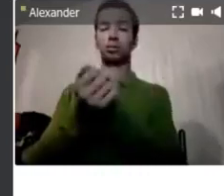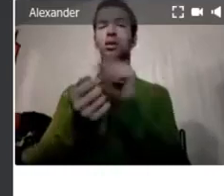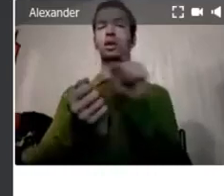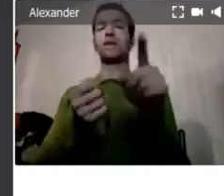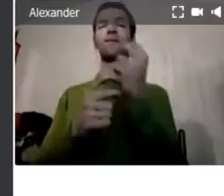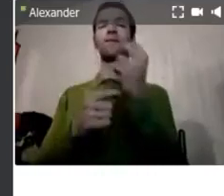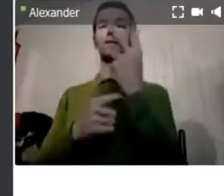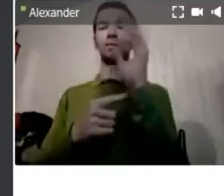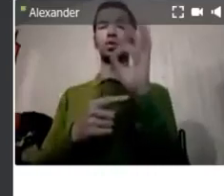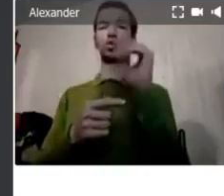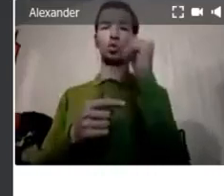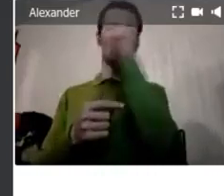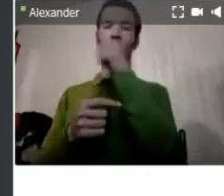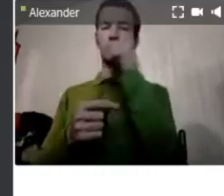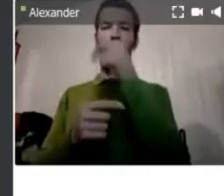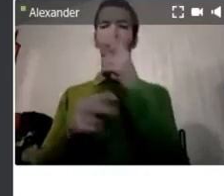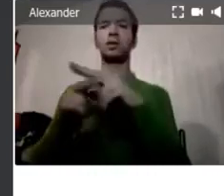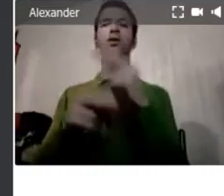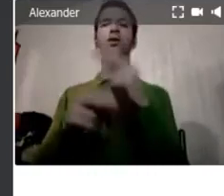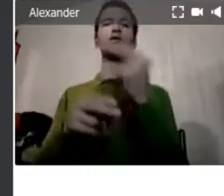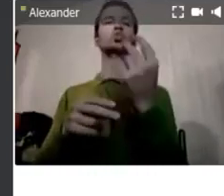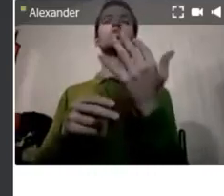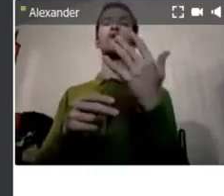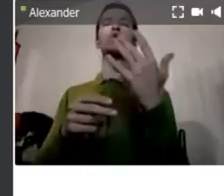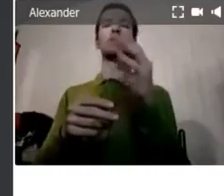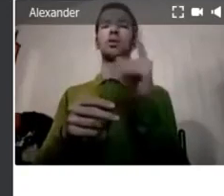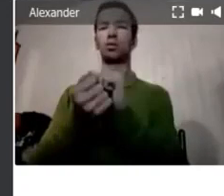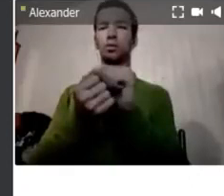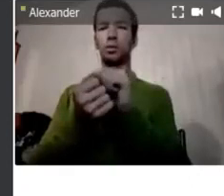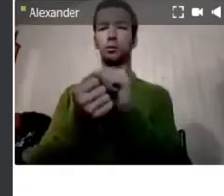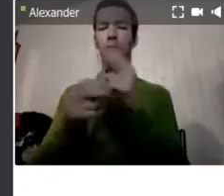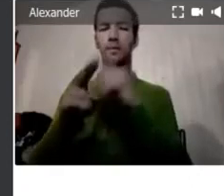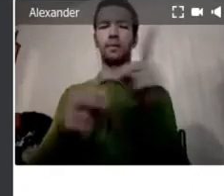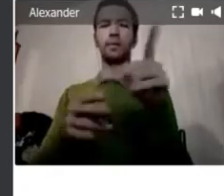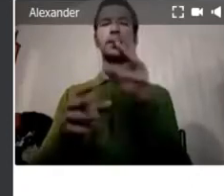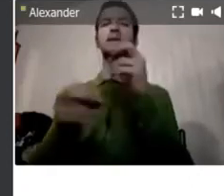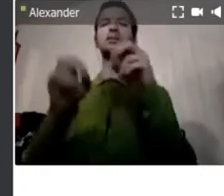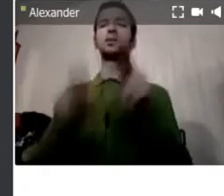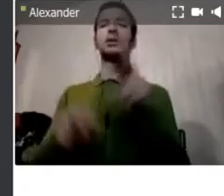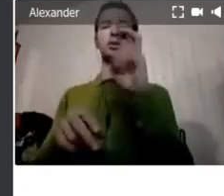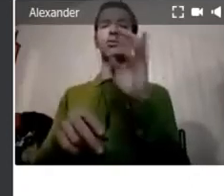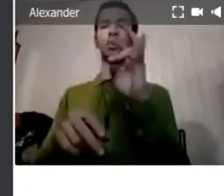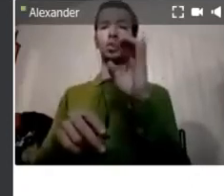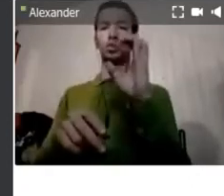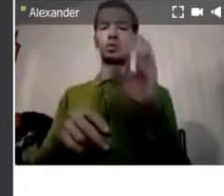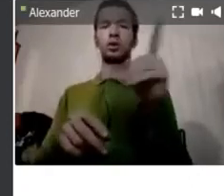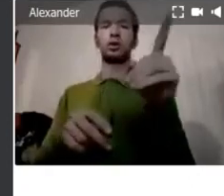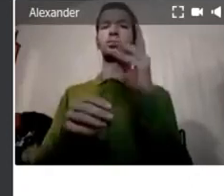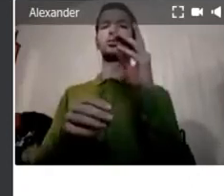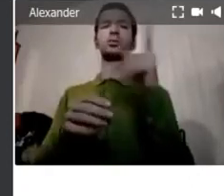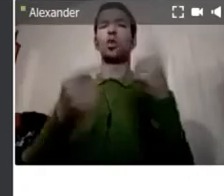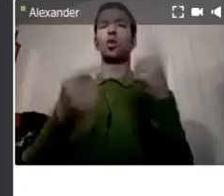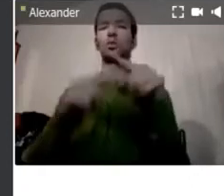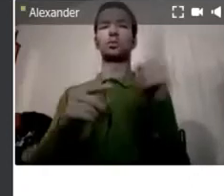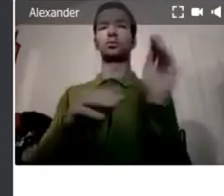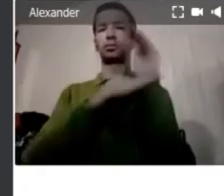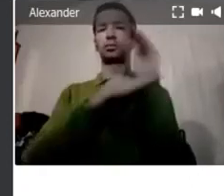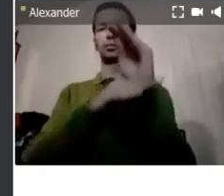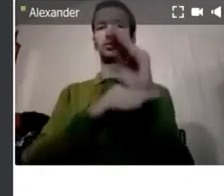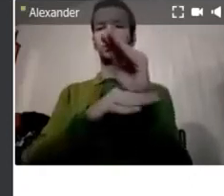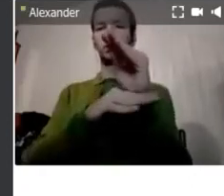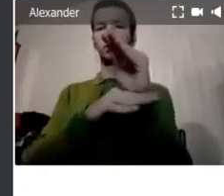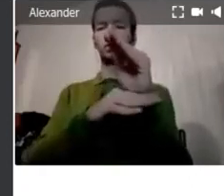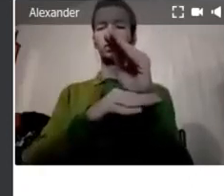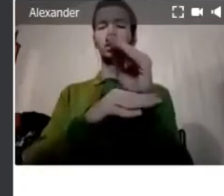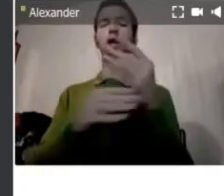программе по ценным бумагам, плюс параллельно программе по золоту. И